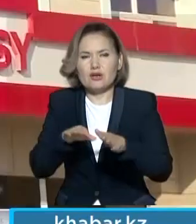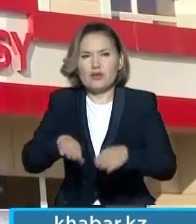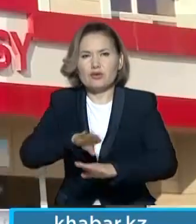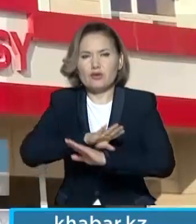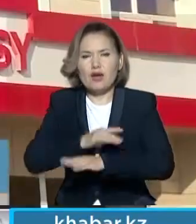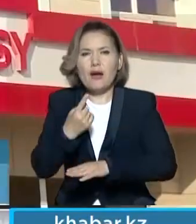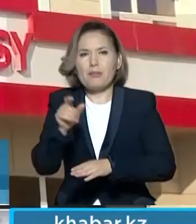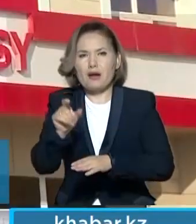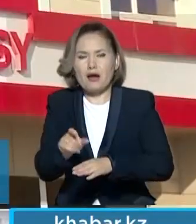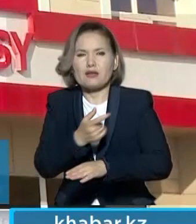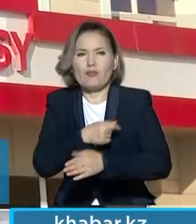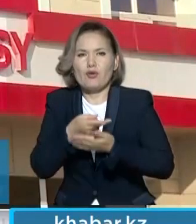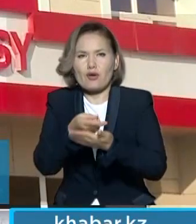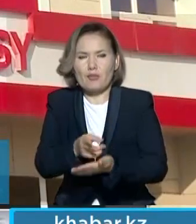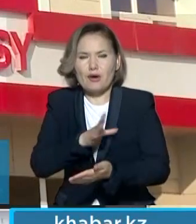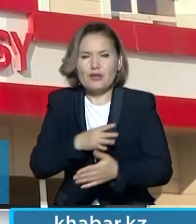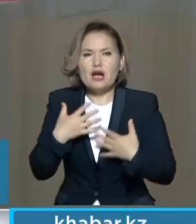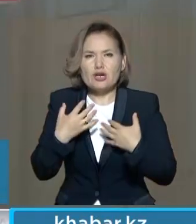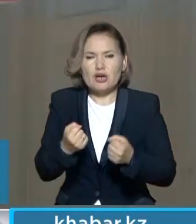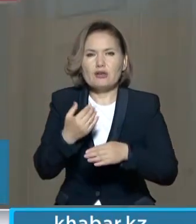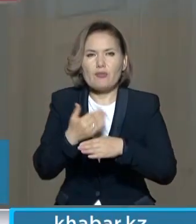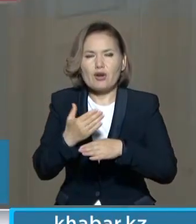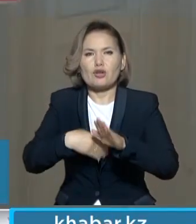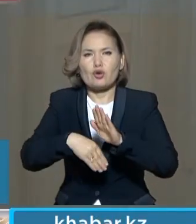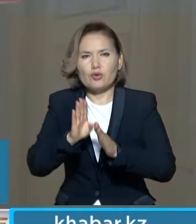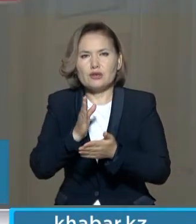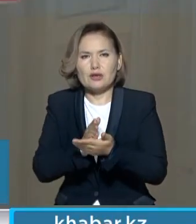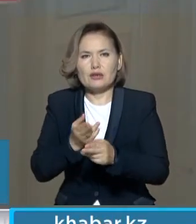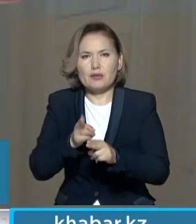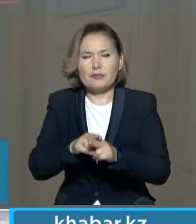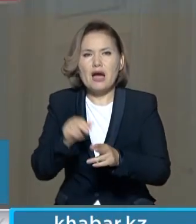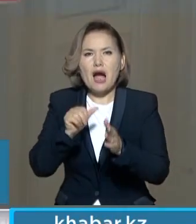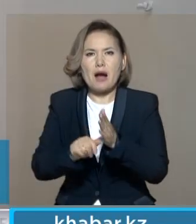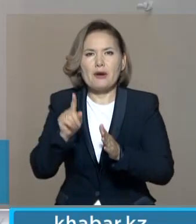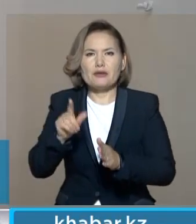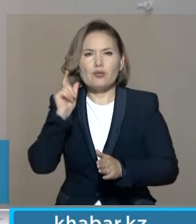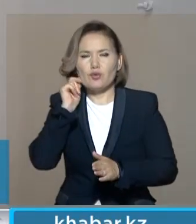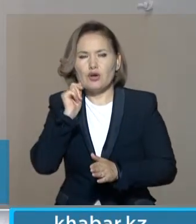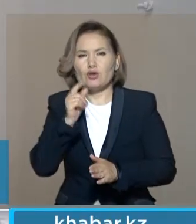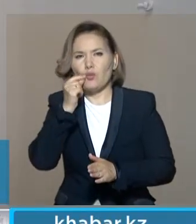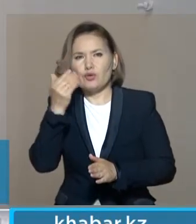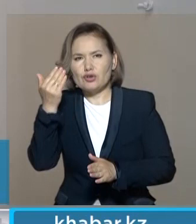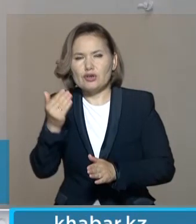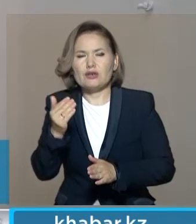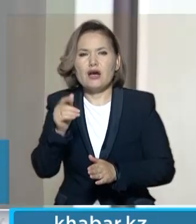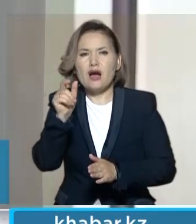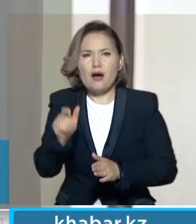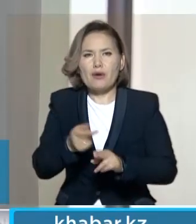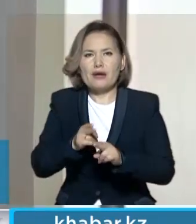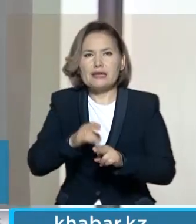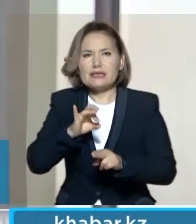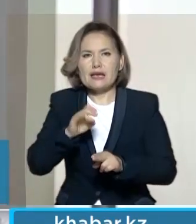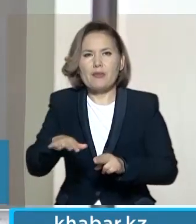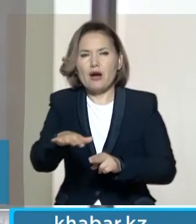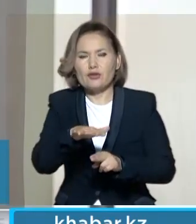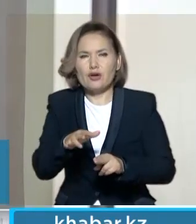алып жатыр. Дәрігерлер оның жағдайы қалыпты, өміріне қауіп төніп тұрған жоқ дейді. Ал 61 жаста болған марқұм Сайрам ауданындағы